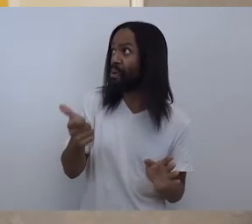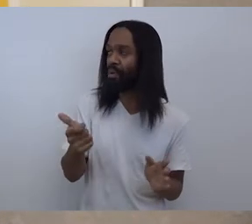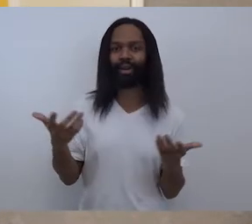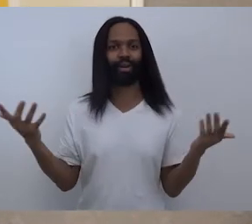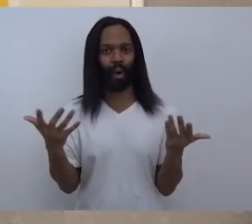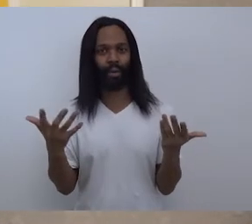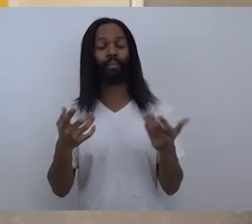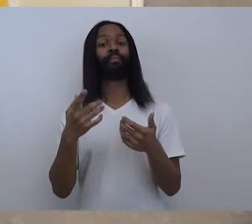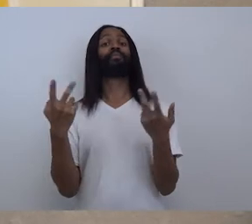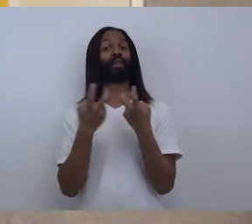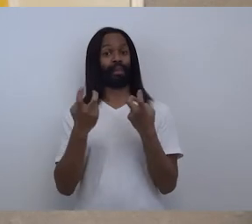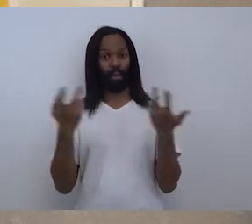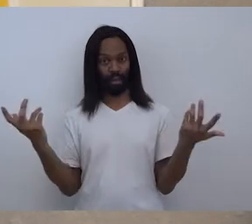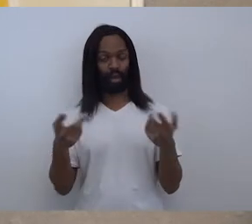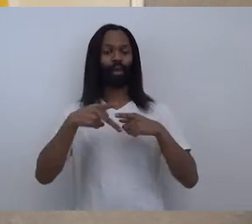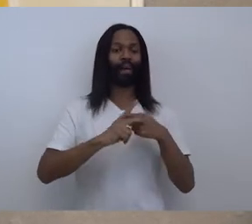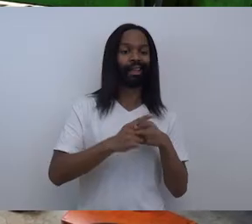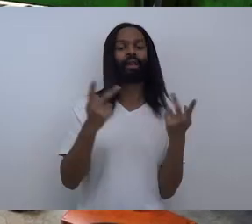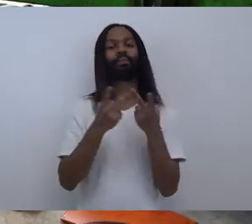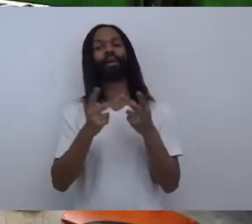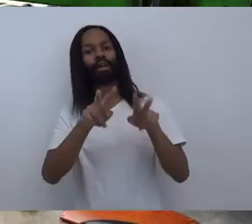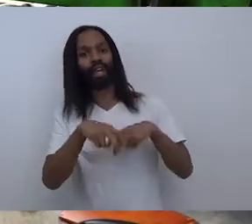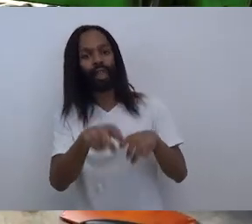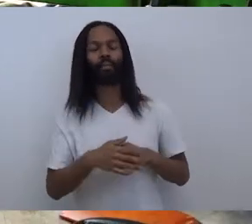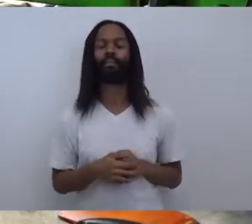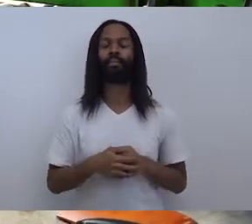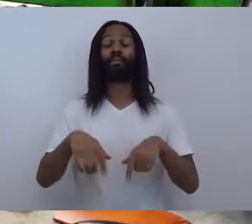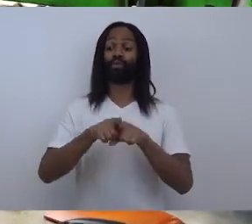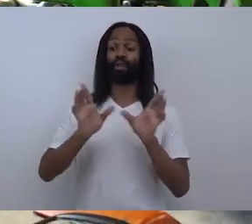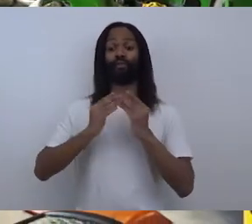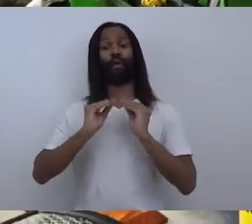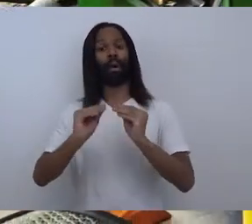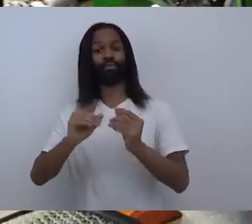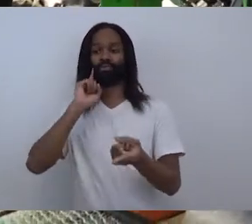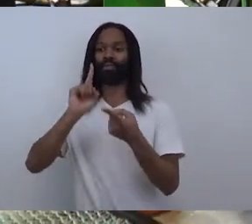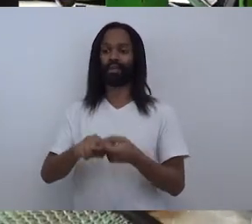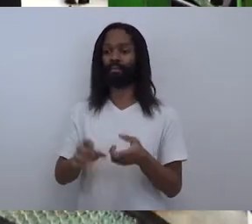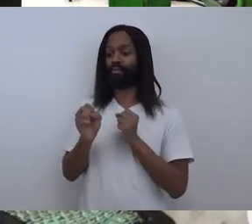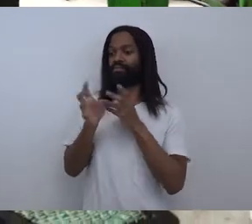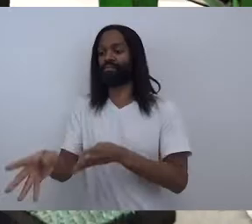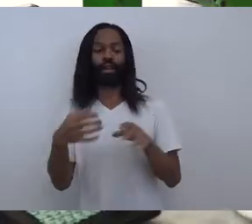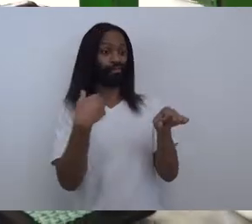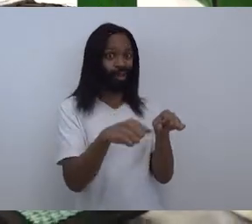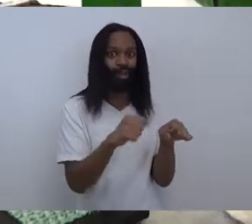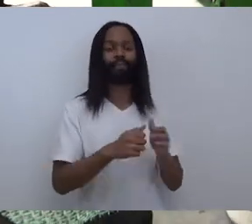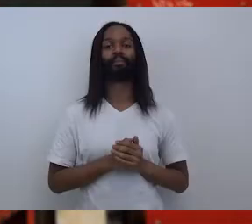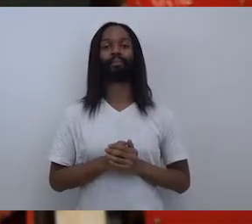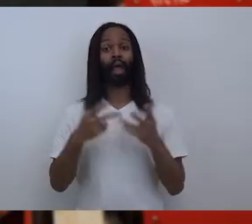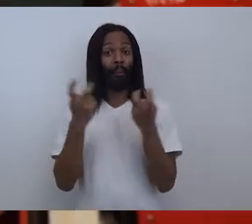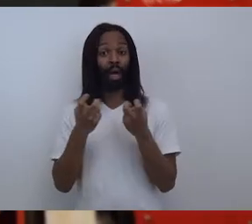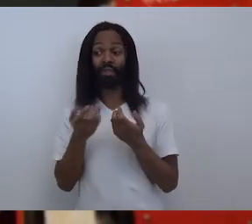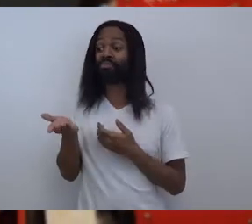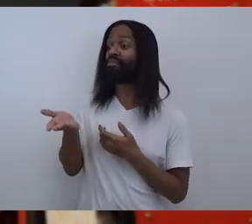France. C'est la mécanique parc et jardin, une formation cycle motocycle qui permet